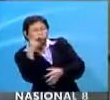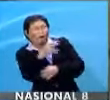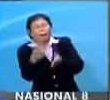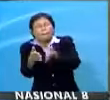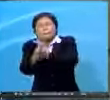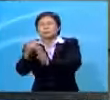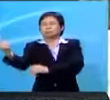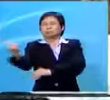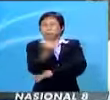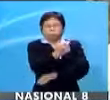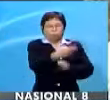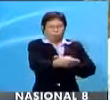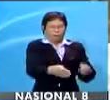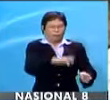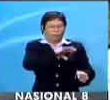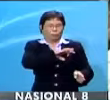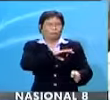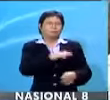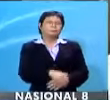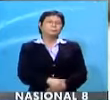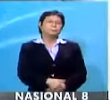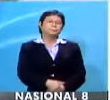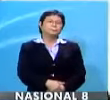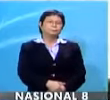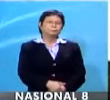diminta tampil ke Balai Polis